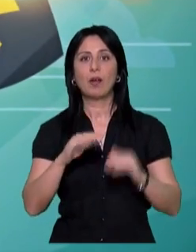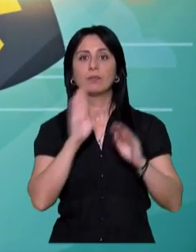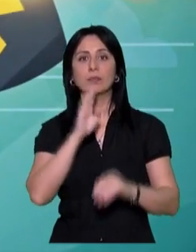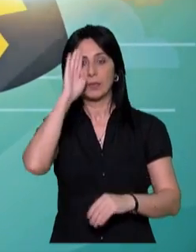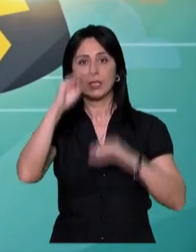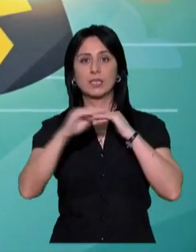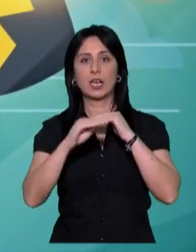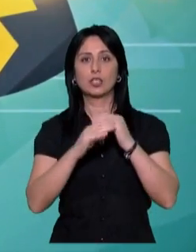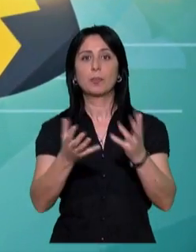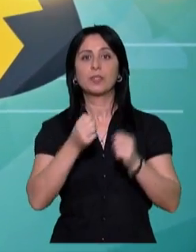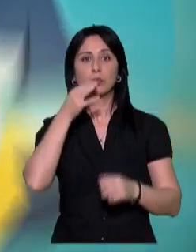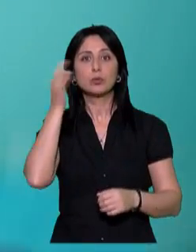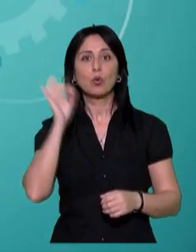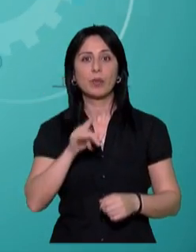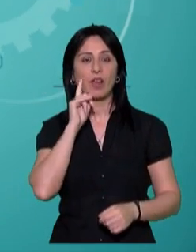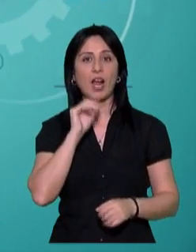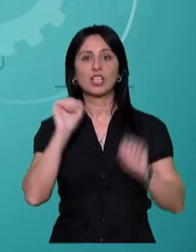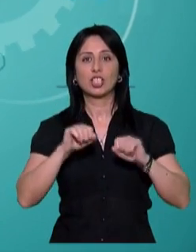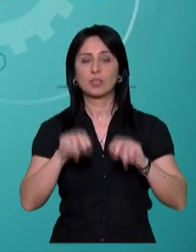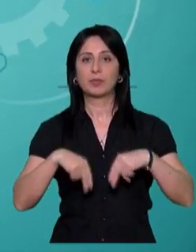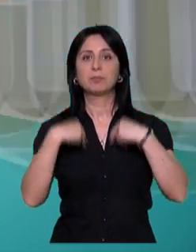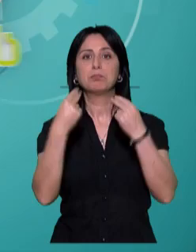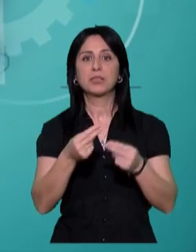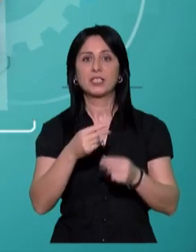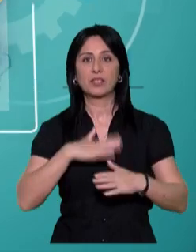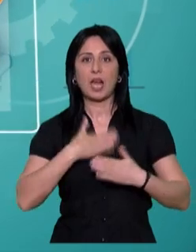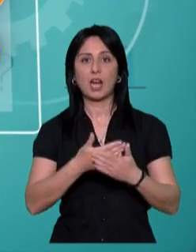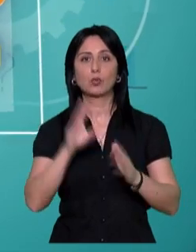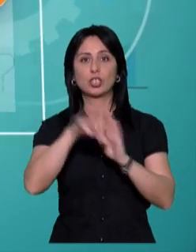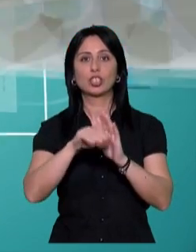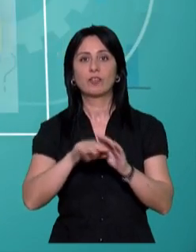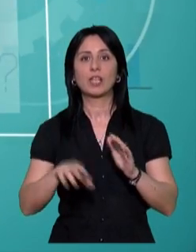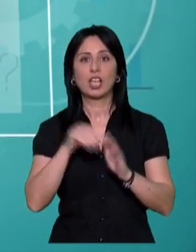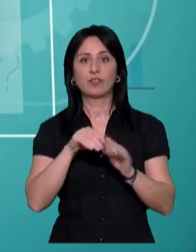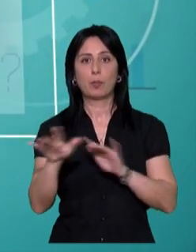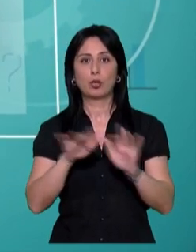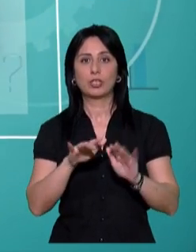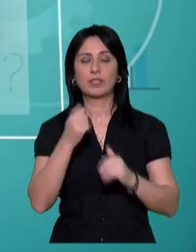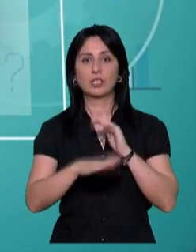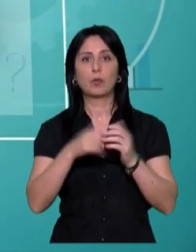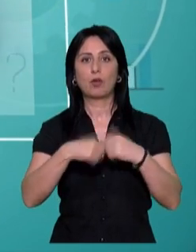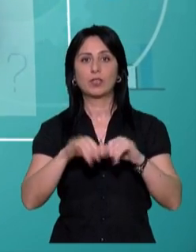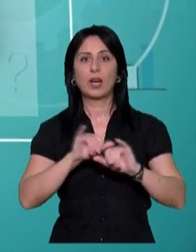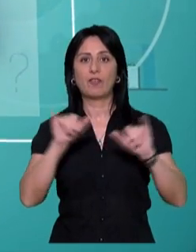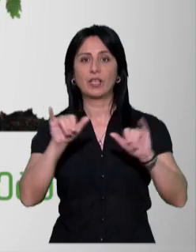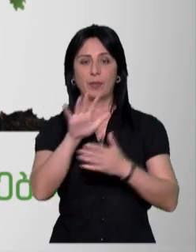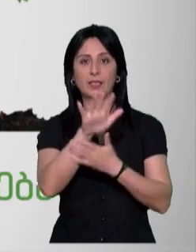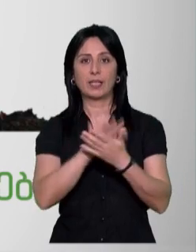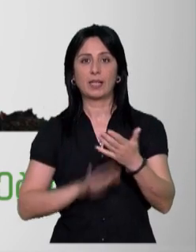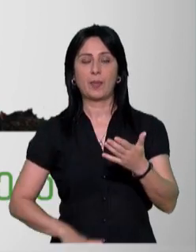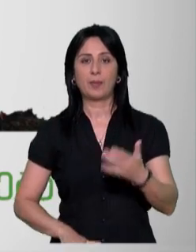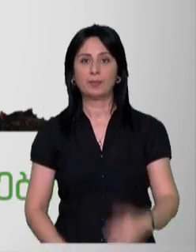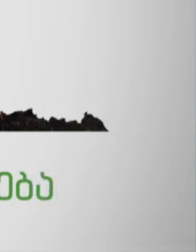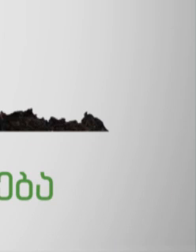bərabərliyi və başqa sahələrdə. Qəbul etdikləri bilik gənclərə seçkilər prosesində aktiv qoşulmağa imkan yaradacaq. MSK inkişaf davam edir.